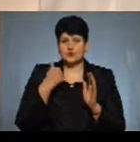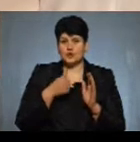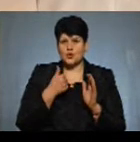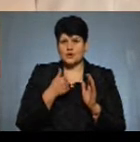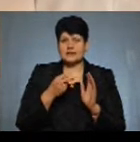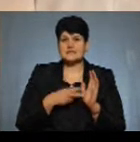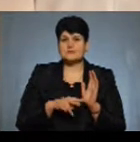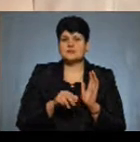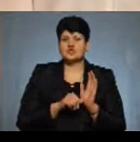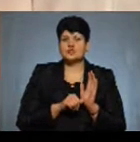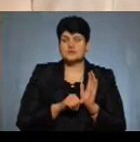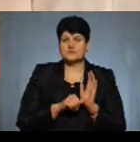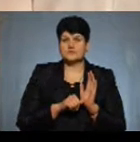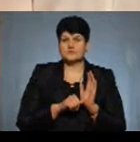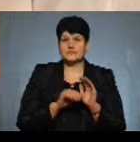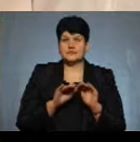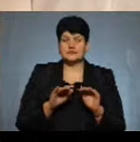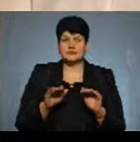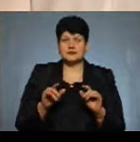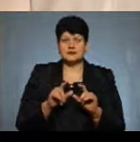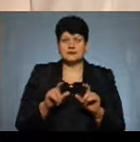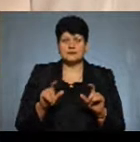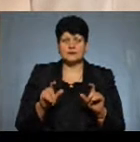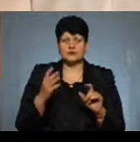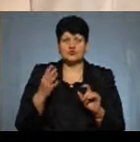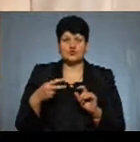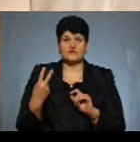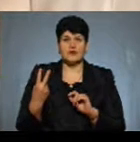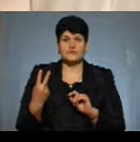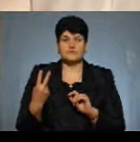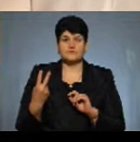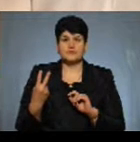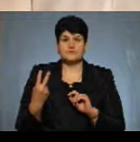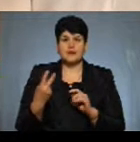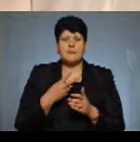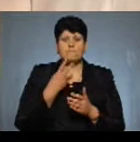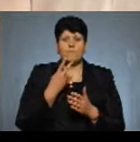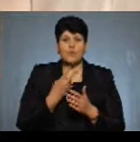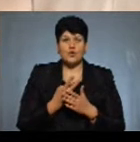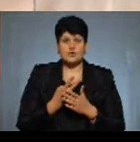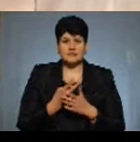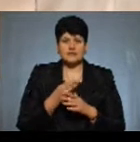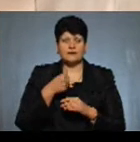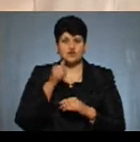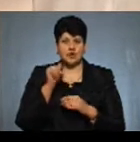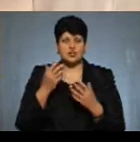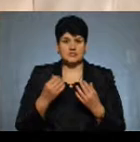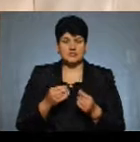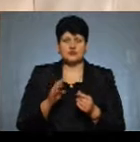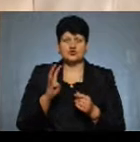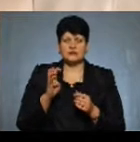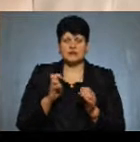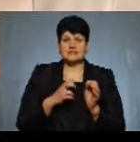років 76, школярів 42. І показник на вчорашній день